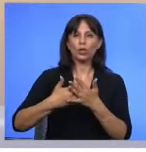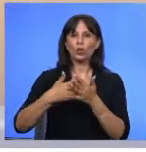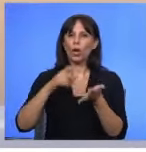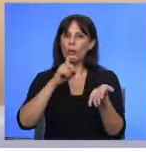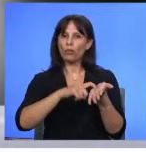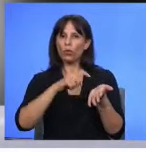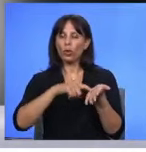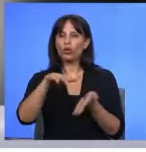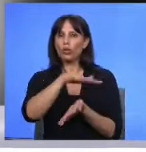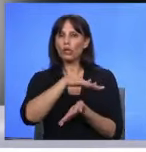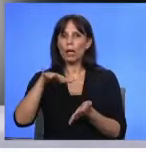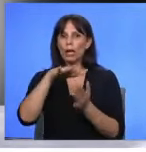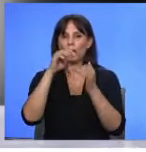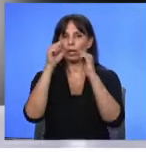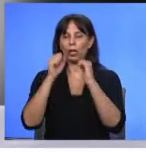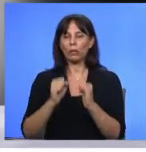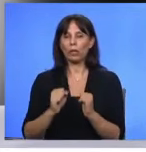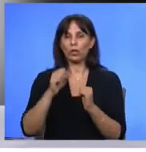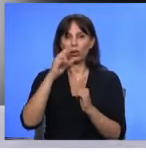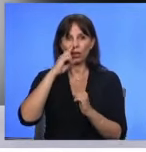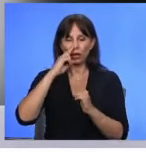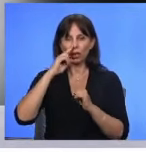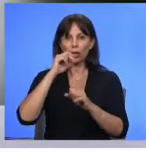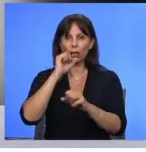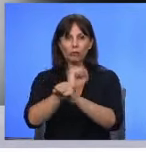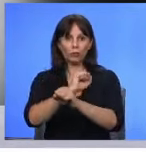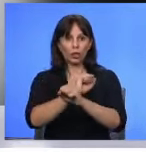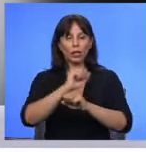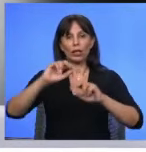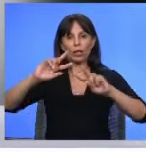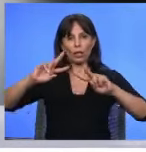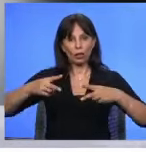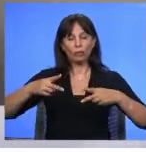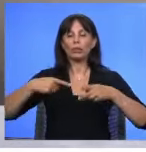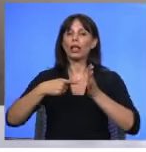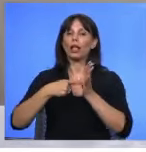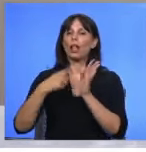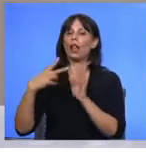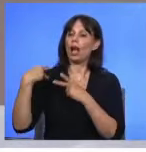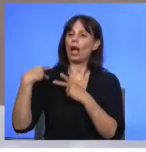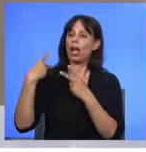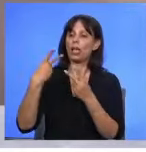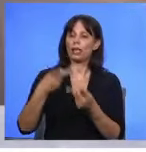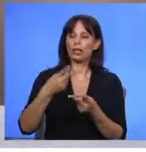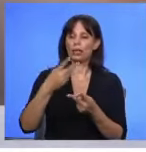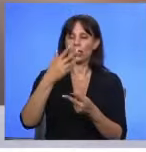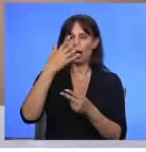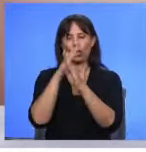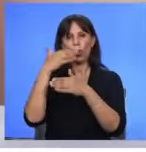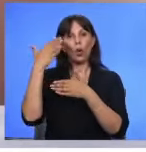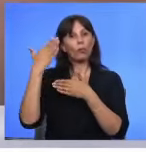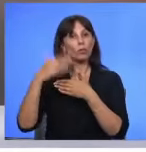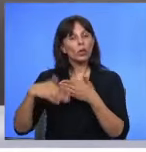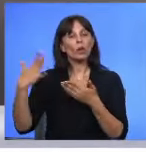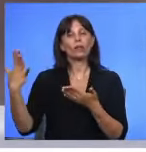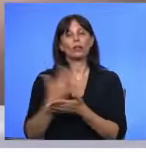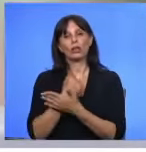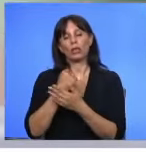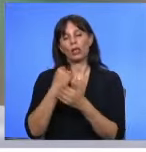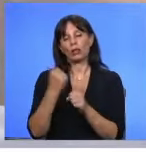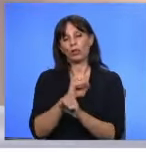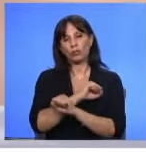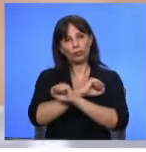מערכת הביטחון שניסו לעצור שוב ושוב כי הוא חזר לטרור. בסופו של דבר הוא הצליח לבצע את הפיגוע הזה